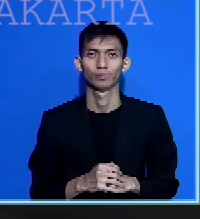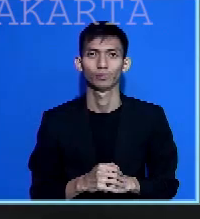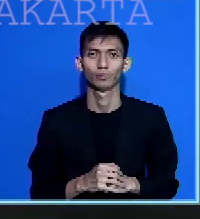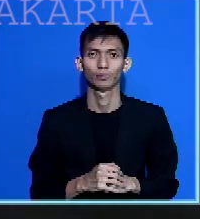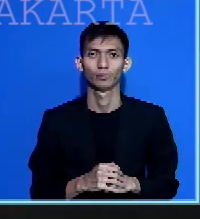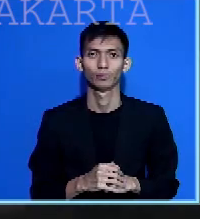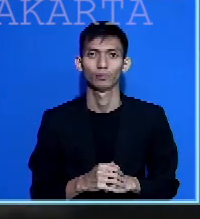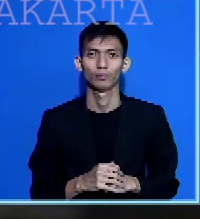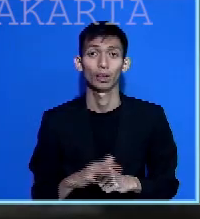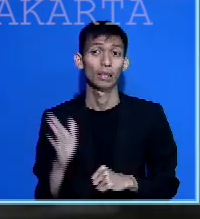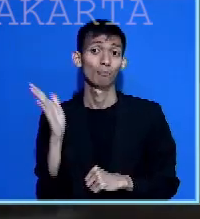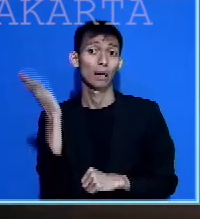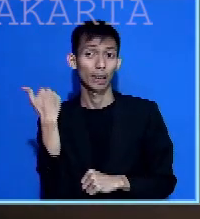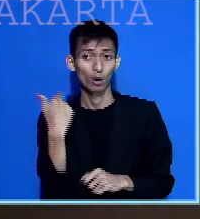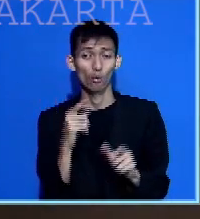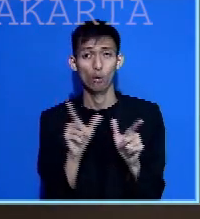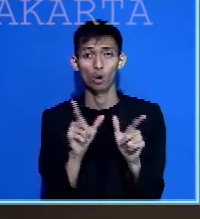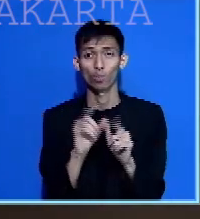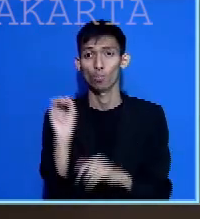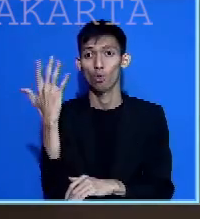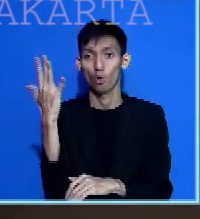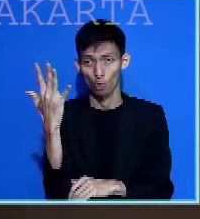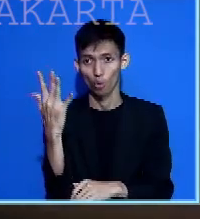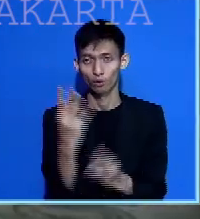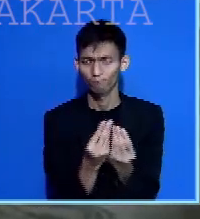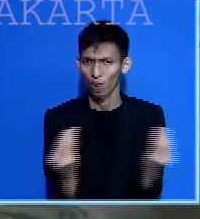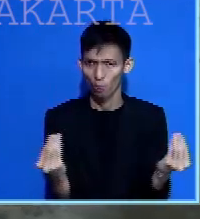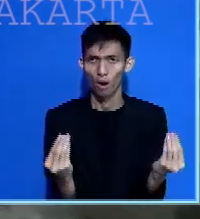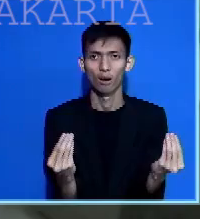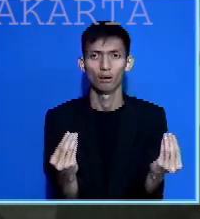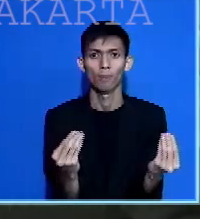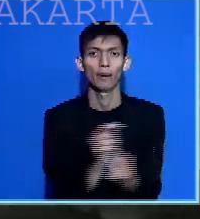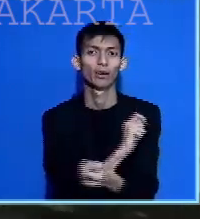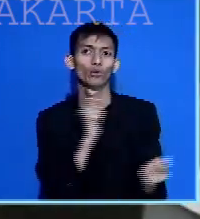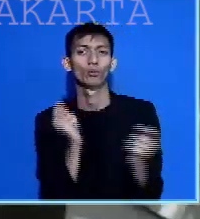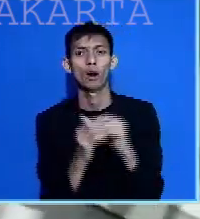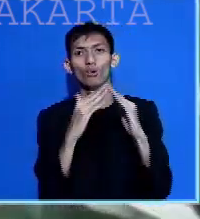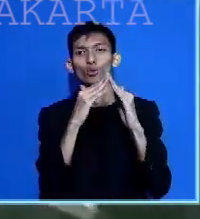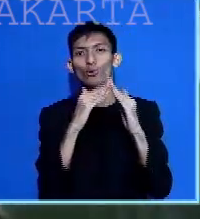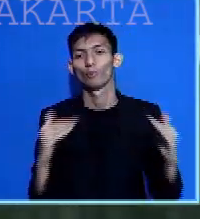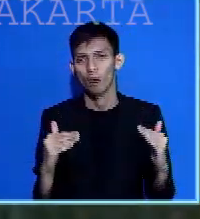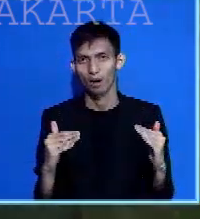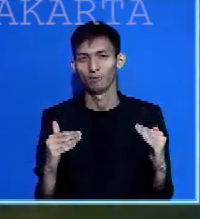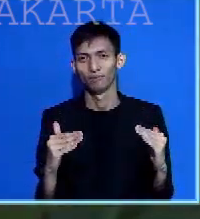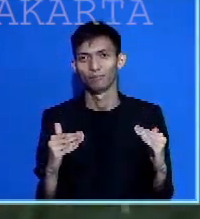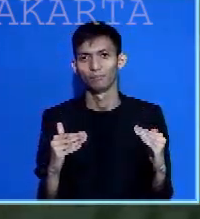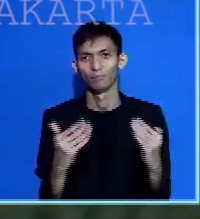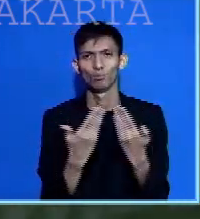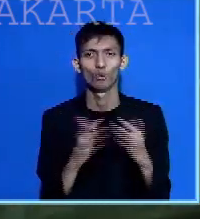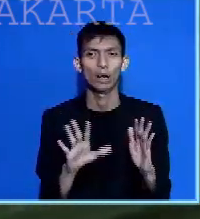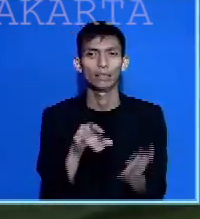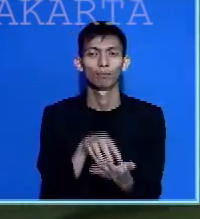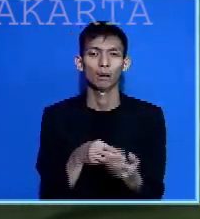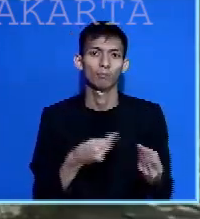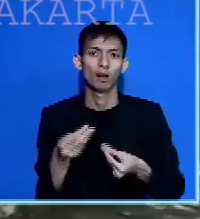Dahulu, Warung Pohon ini adalah sebidang sawah yang beralih fungsi menjadi tempat tinggal sekaligus tempat usaha kerajinan.